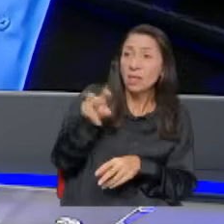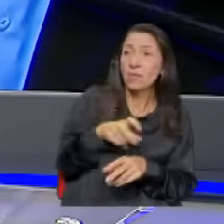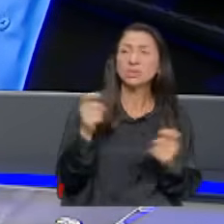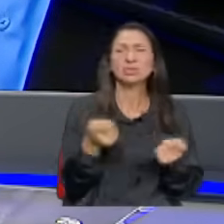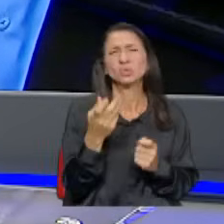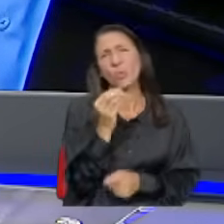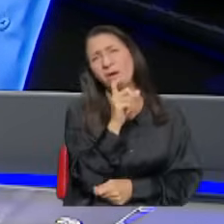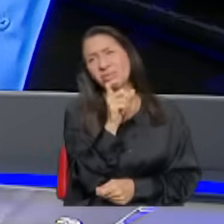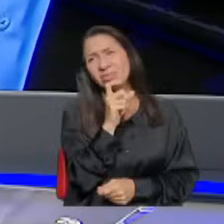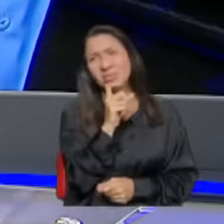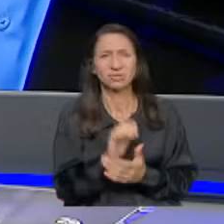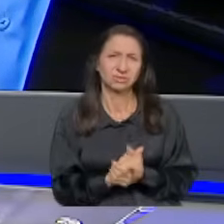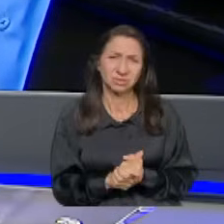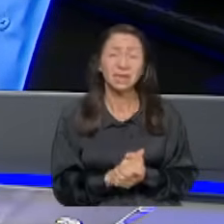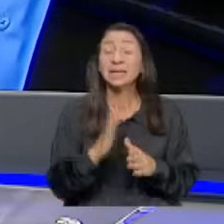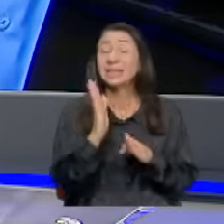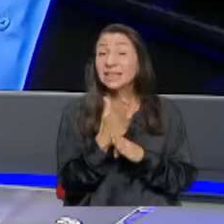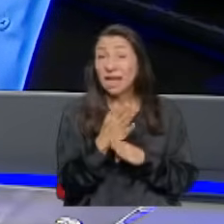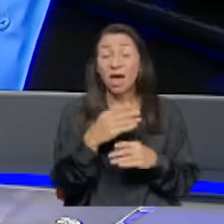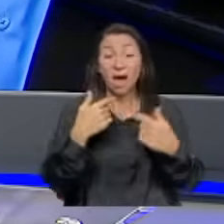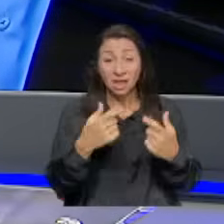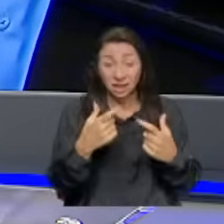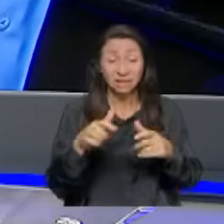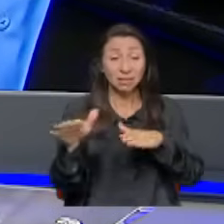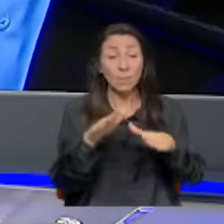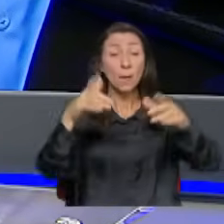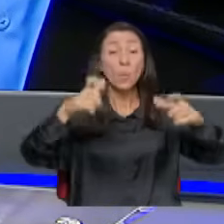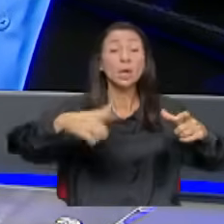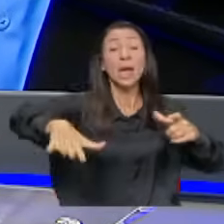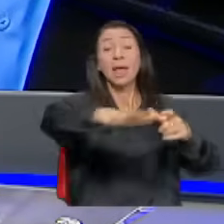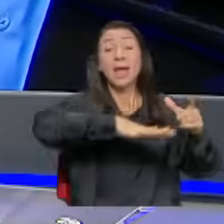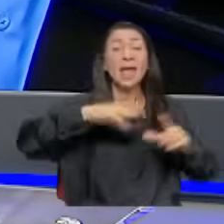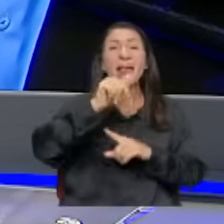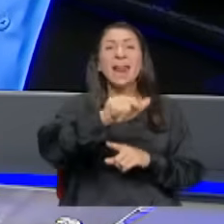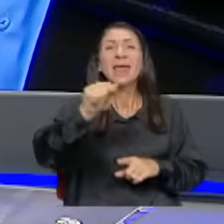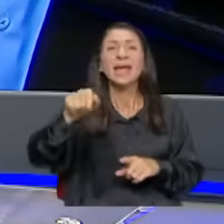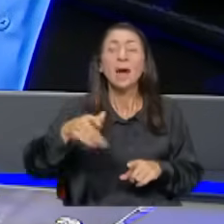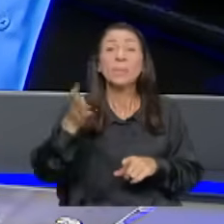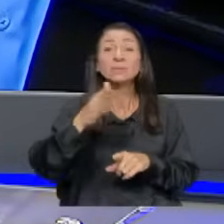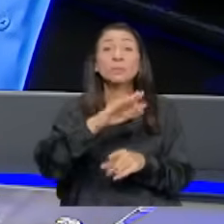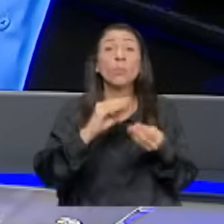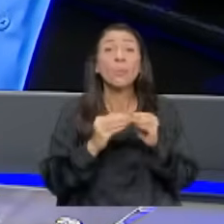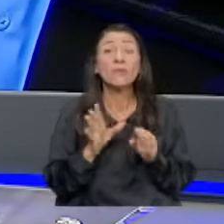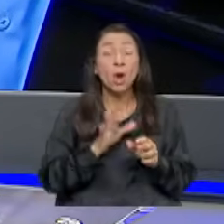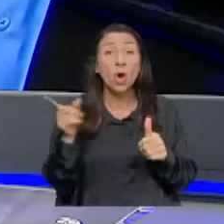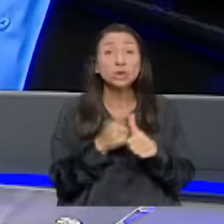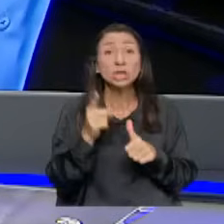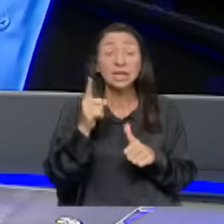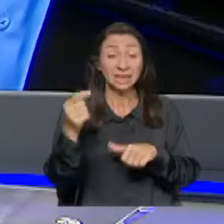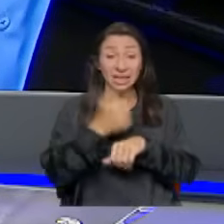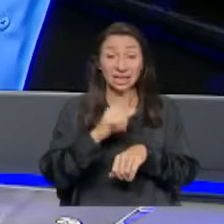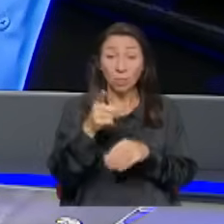çalışmak çok hatalı bir şey çünkü Hatay'ın ve deprem bölgesindeki diğerilerin başka başka sorunları var öncelik olarak